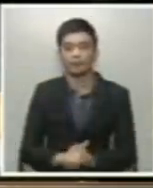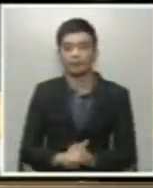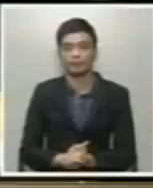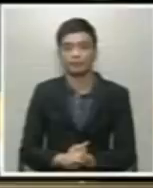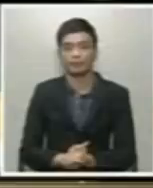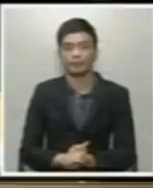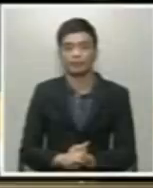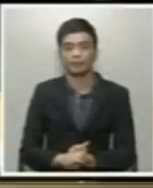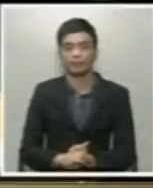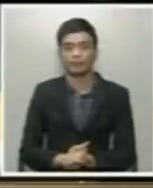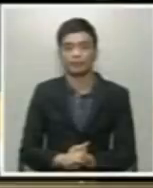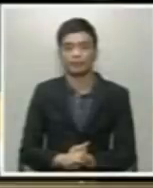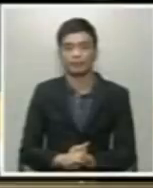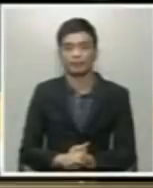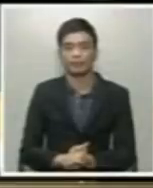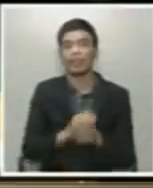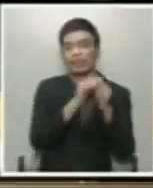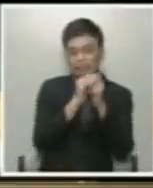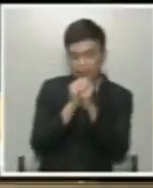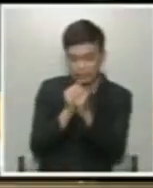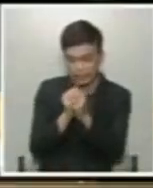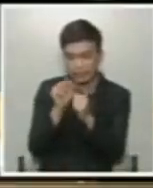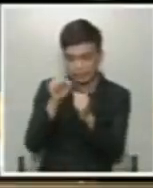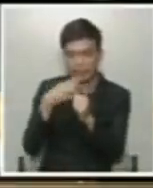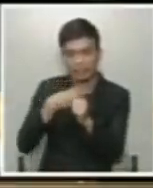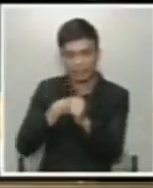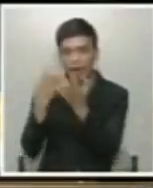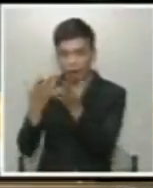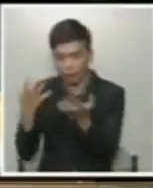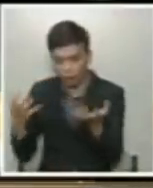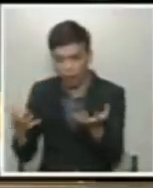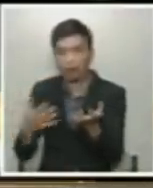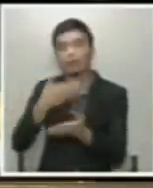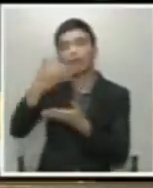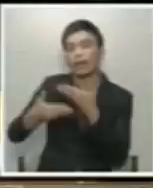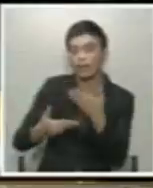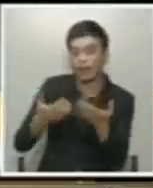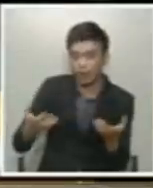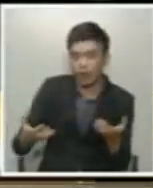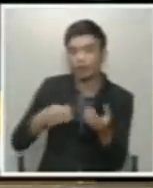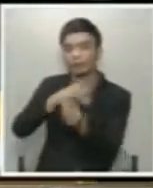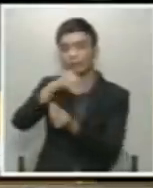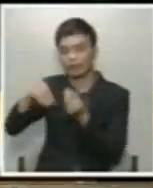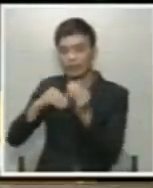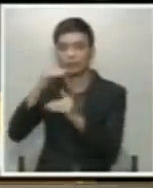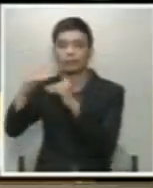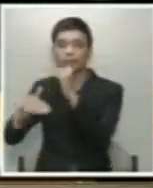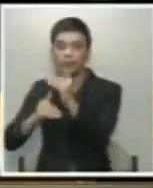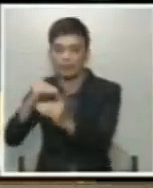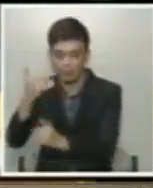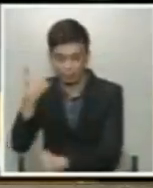พูดกันเยอะแต่จีนก็ยังต้องการวัตถุดิบขายของแล้วก็ขายของเศรษฐกิจก็ยังเจริญอยู่นะ